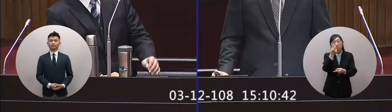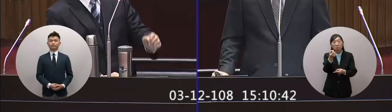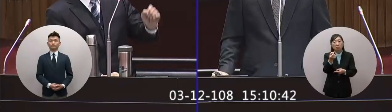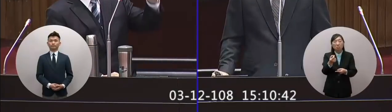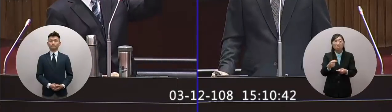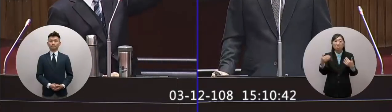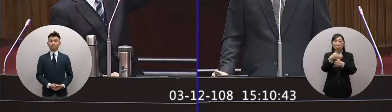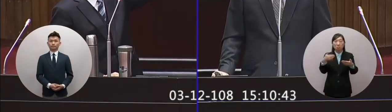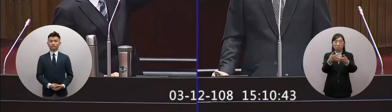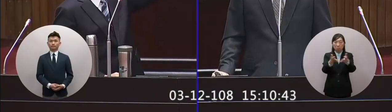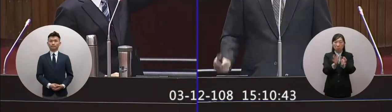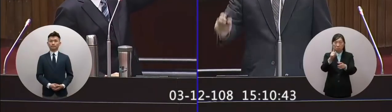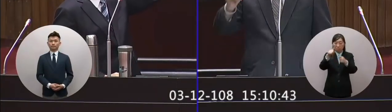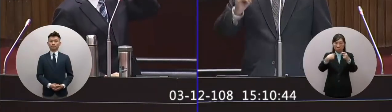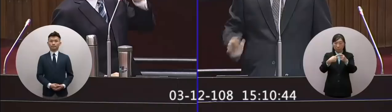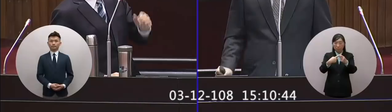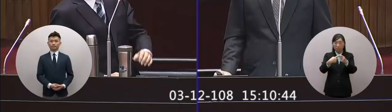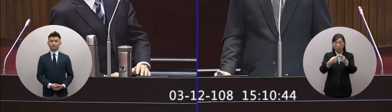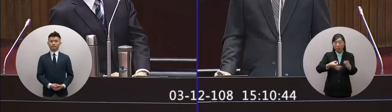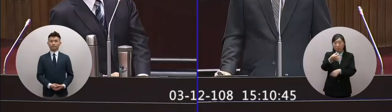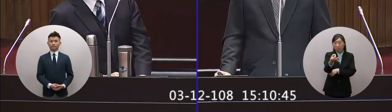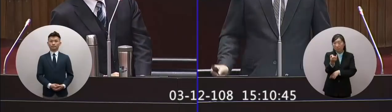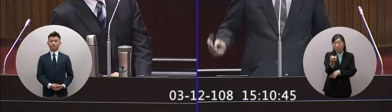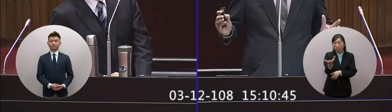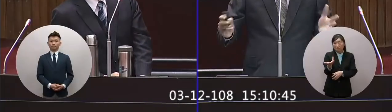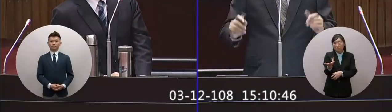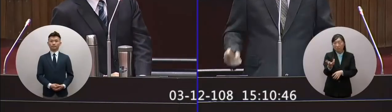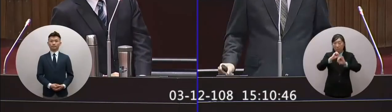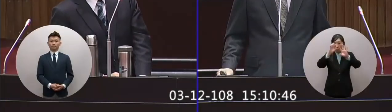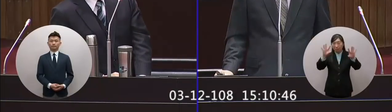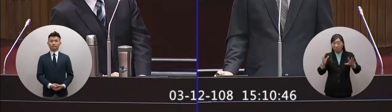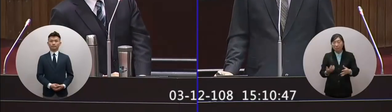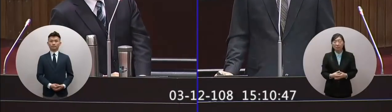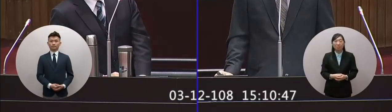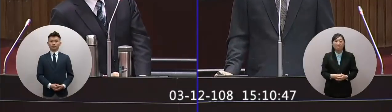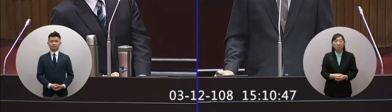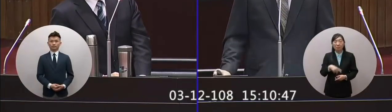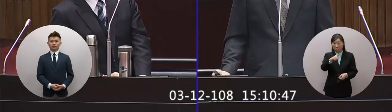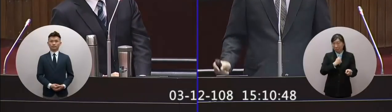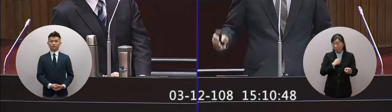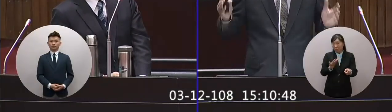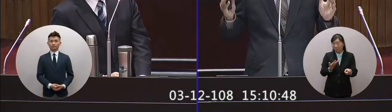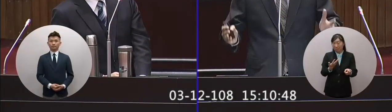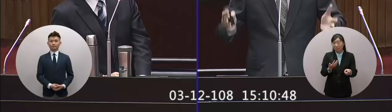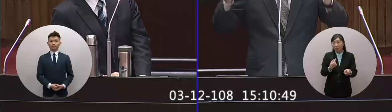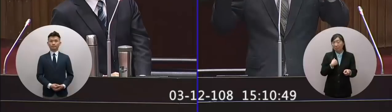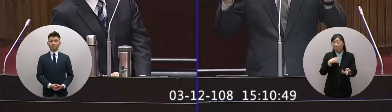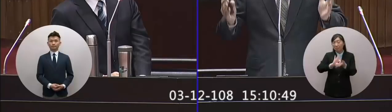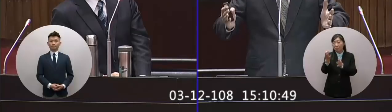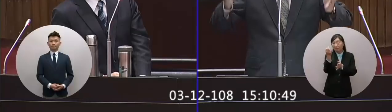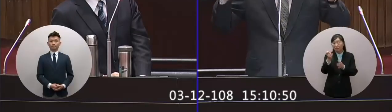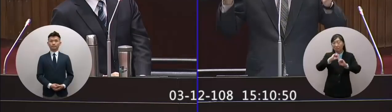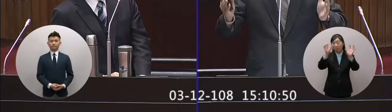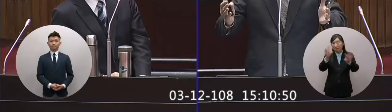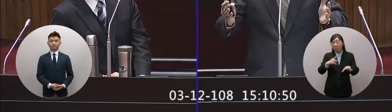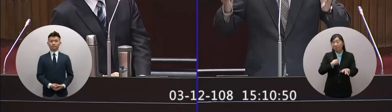部一年编了多少钱来宣导？啊，保定你刚才，咱请你编话嘴来宣导大家